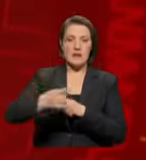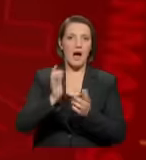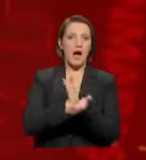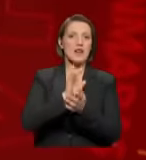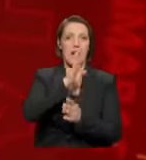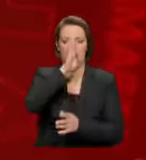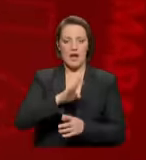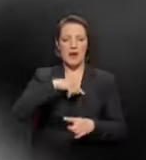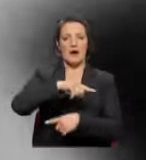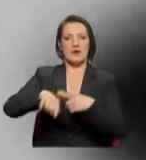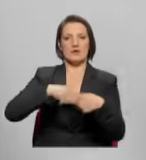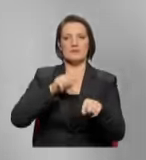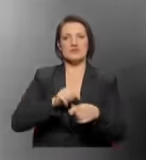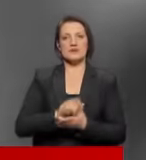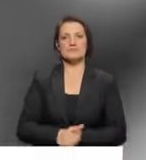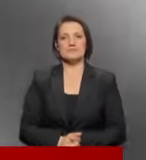peşinde.